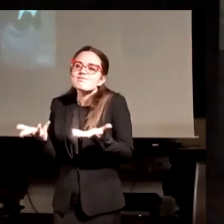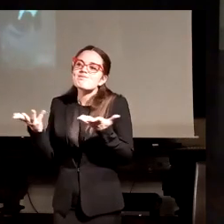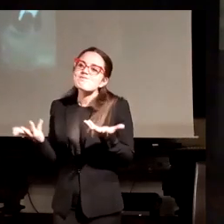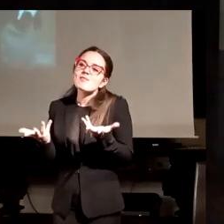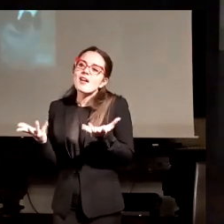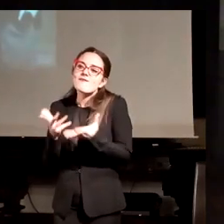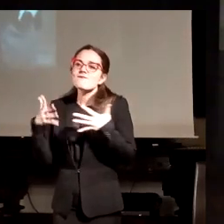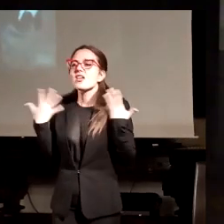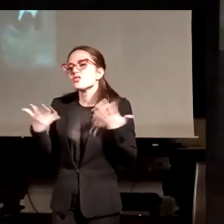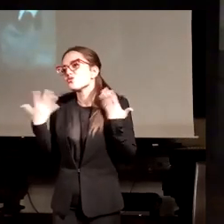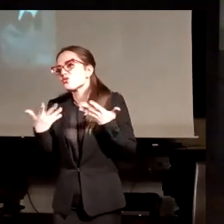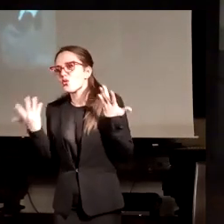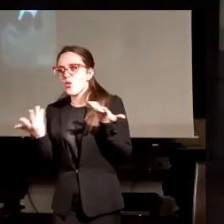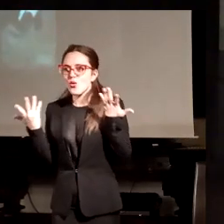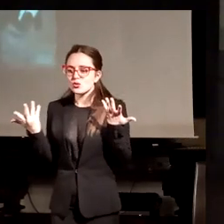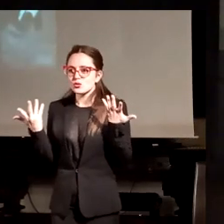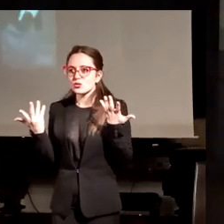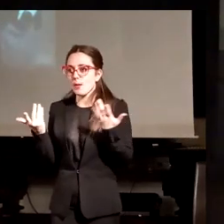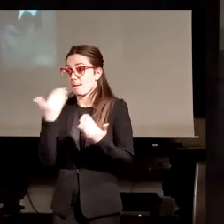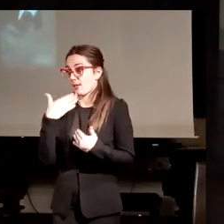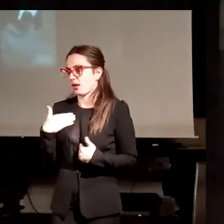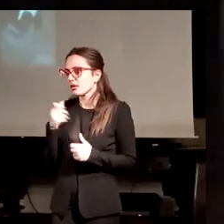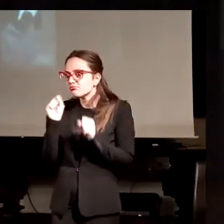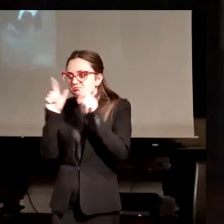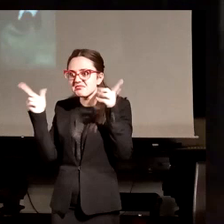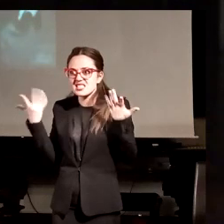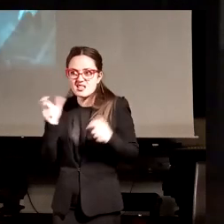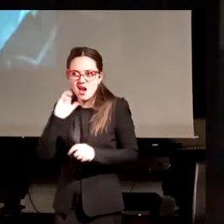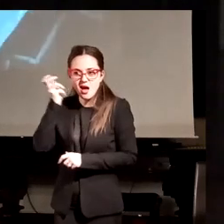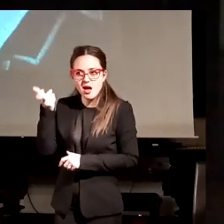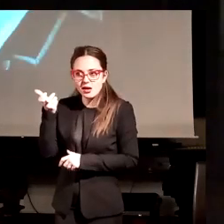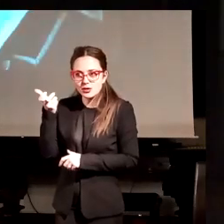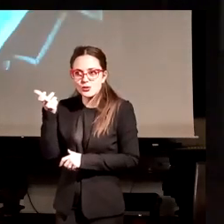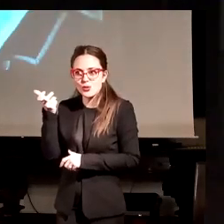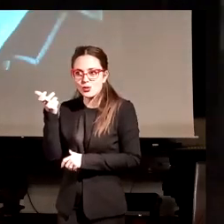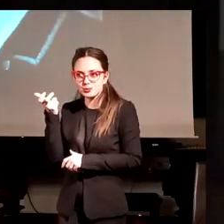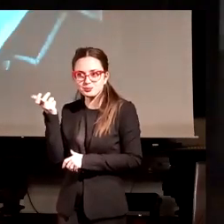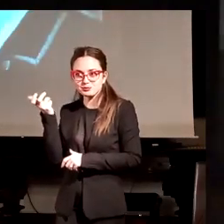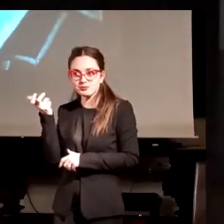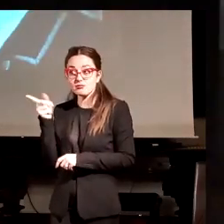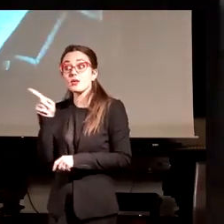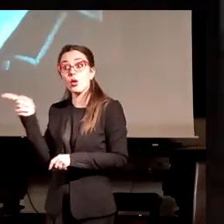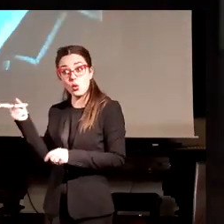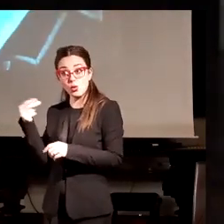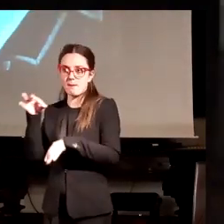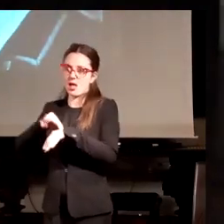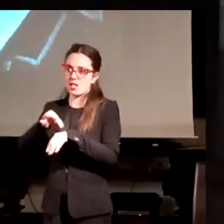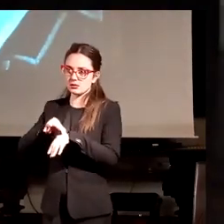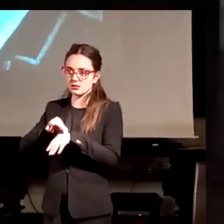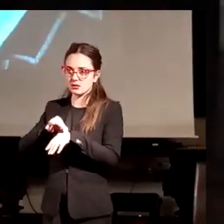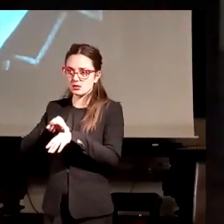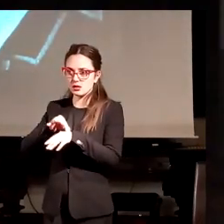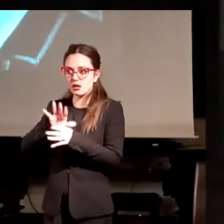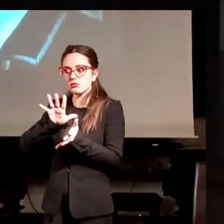la vita che per me è sorprendente perché ha dato poi tanto per darvi un'idea origine in 44